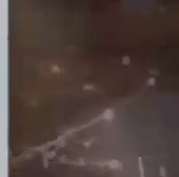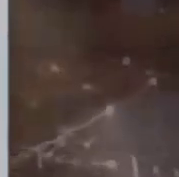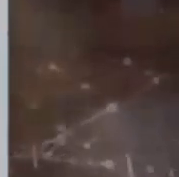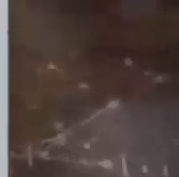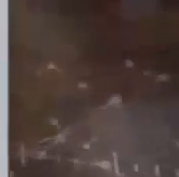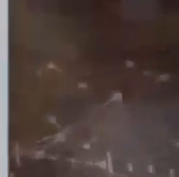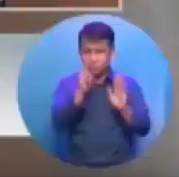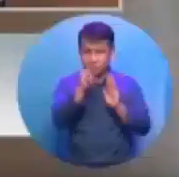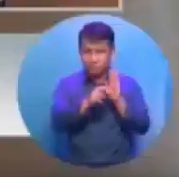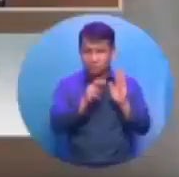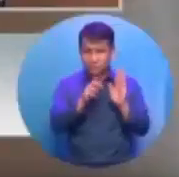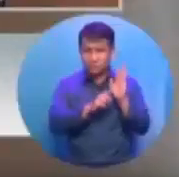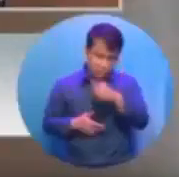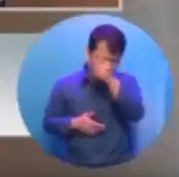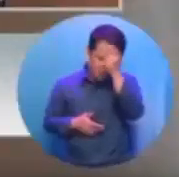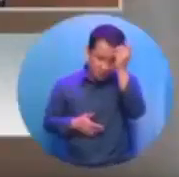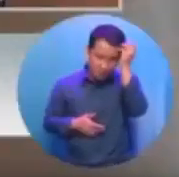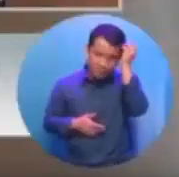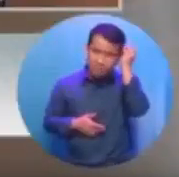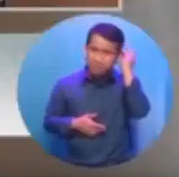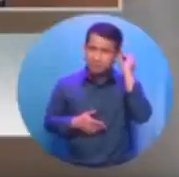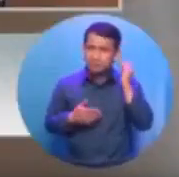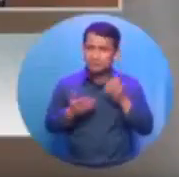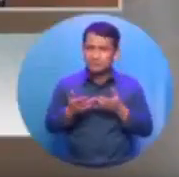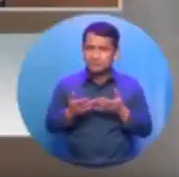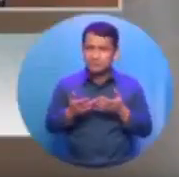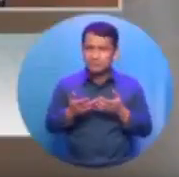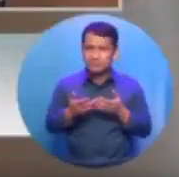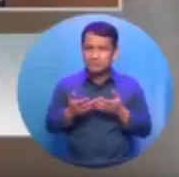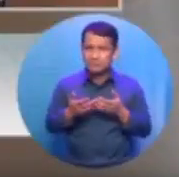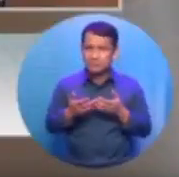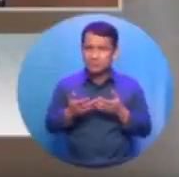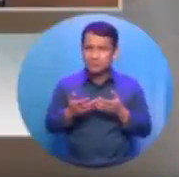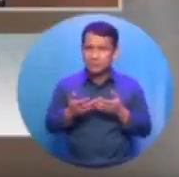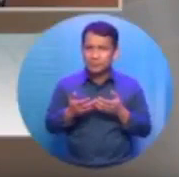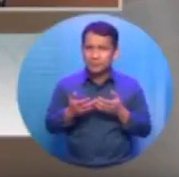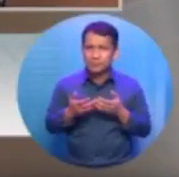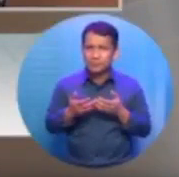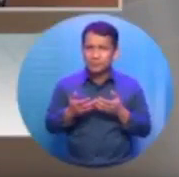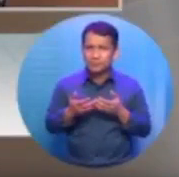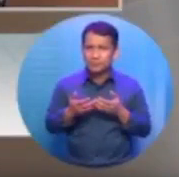totoo naman, hindi nagsisinol yung video, ano masama? Sabi po ng, ano eh, ng, sa,